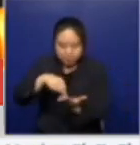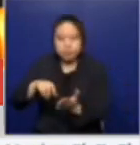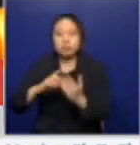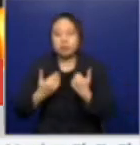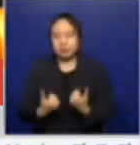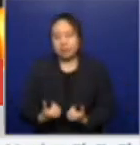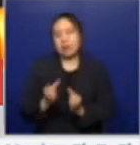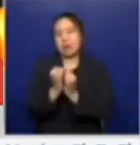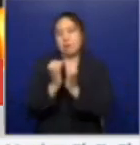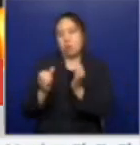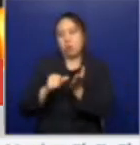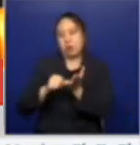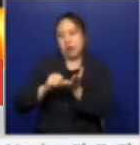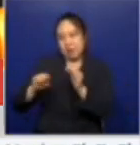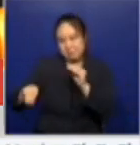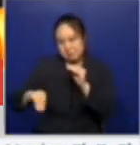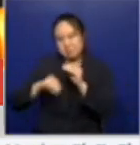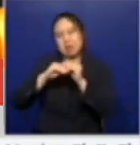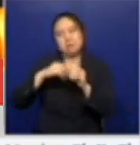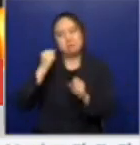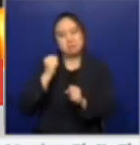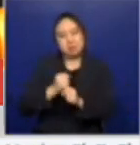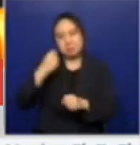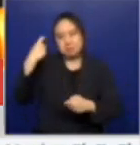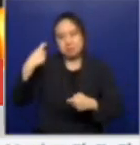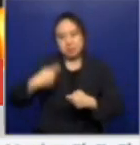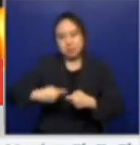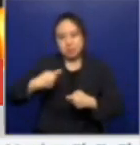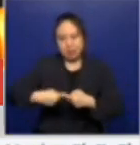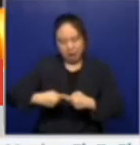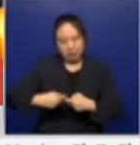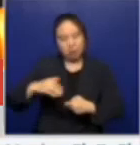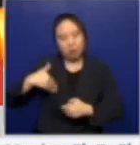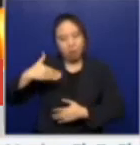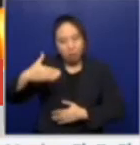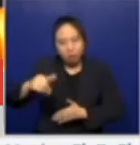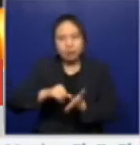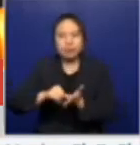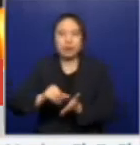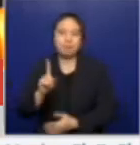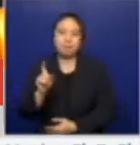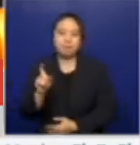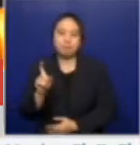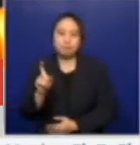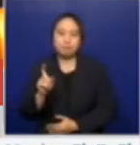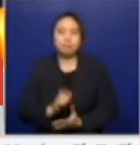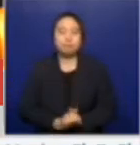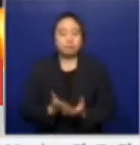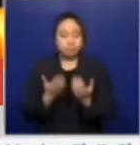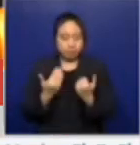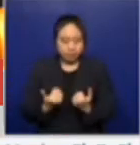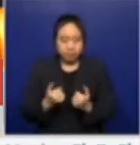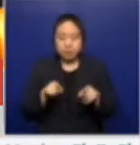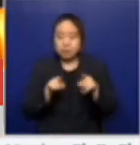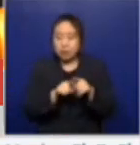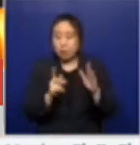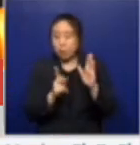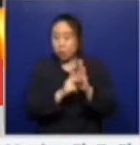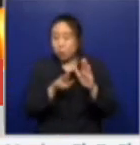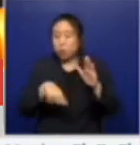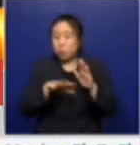มเติมรัฐธรรมนูญทำได้ยากจนไม่อาจจะแก้ไขได้ซึ่งขัดต่อหลักการทั่วไปของรัฐธร